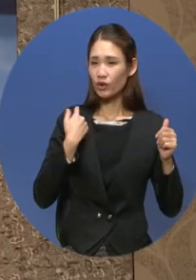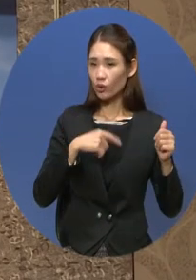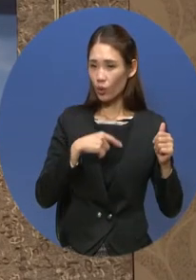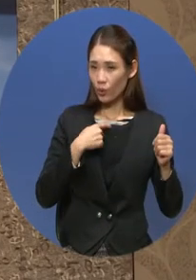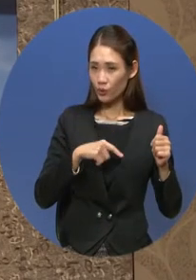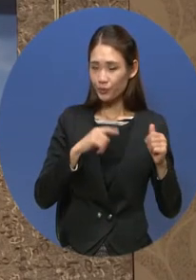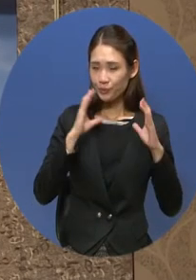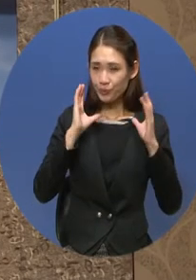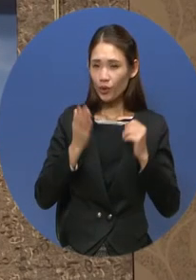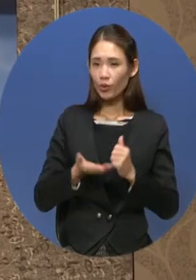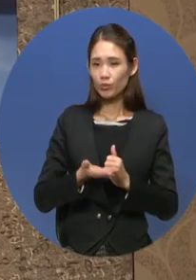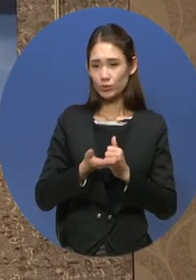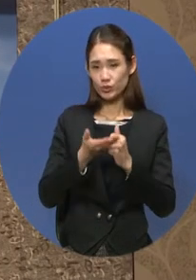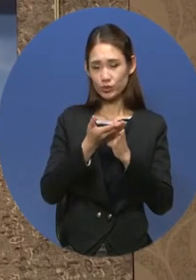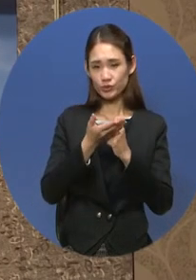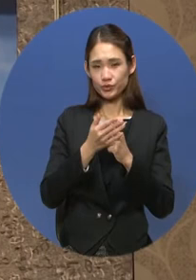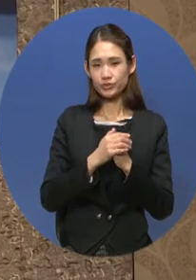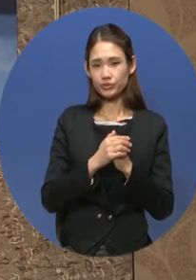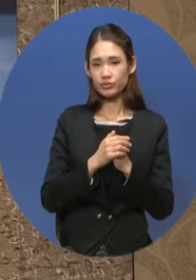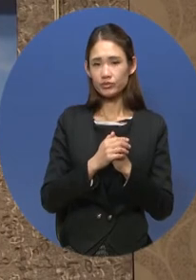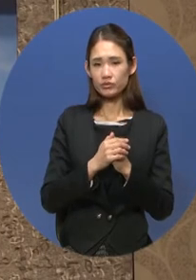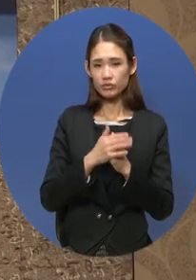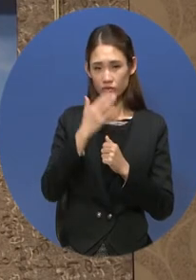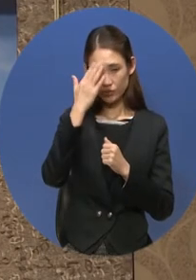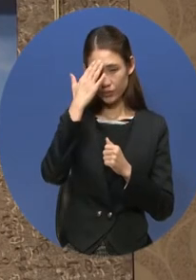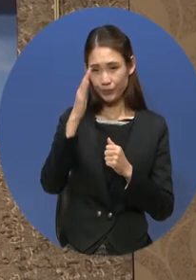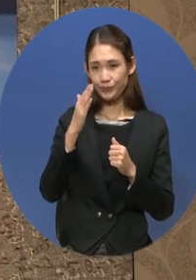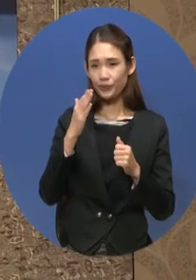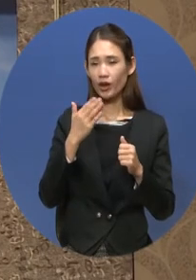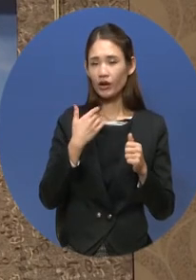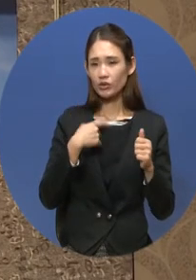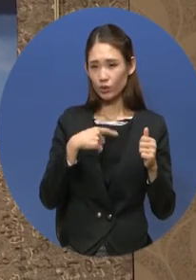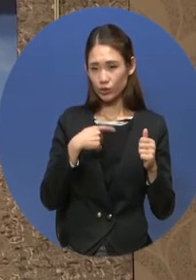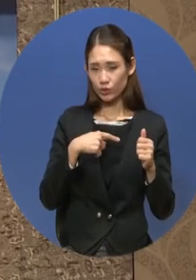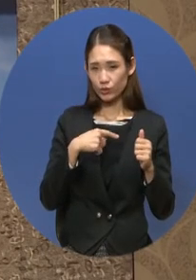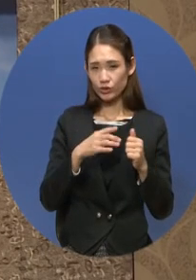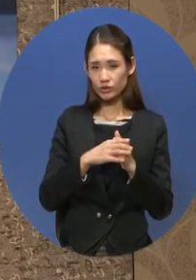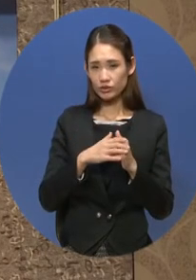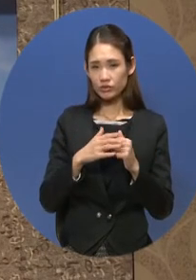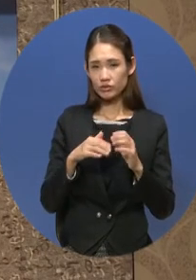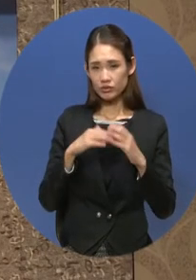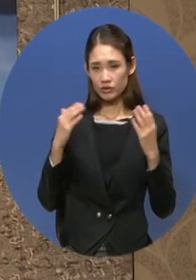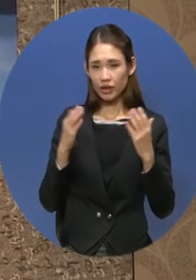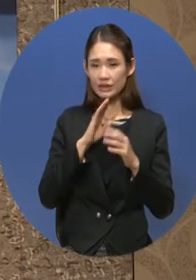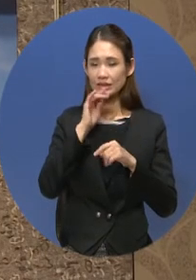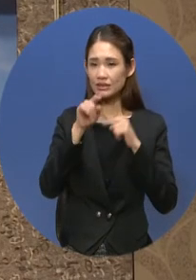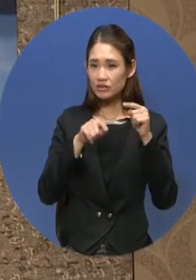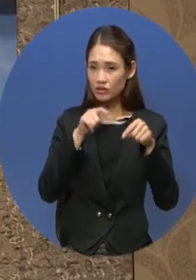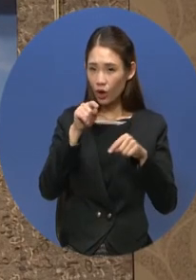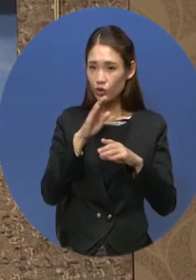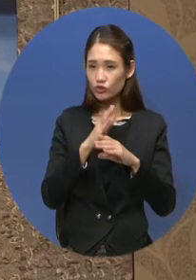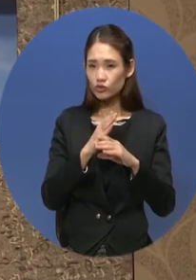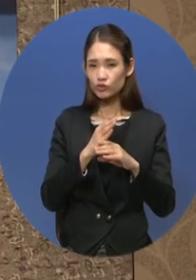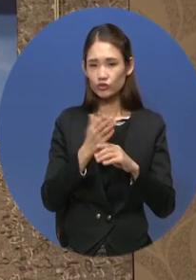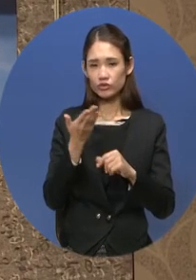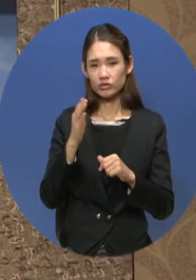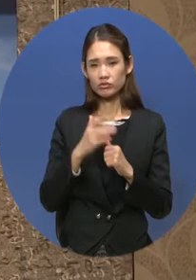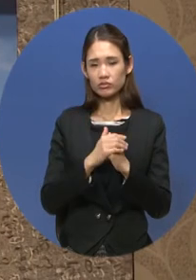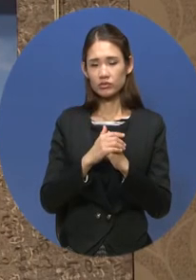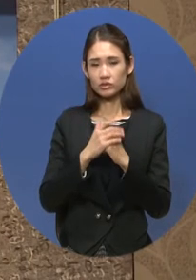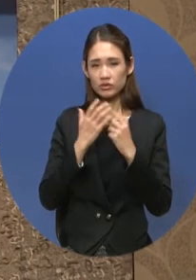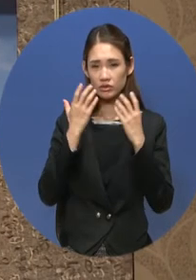이제 교육이나 보육이나 이런 것들은 무상 보육부터 무상 교육까지 이제 실천을 해 나가고 있는데,